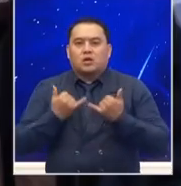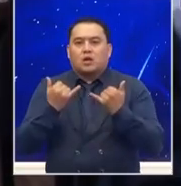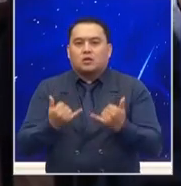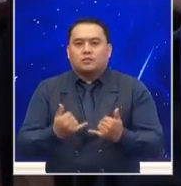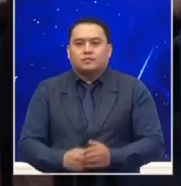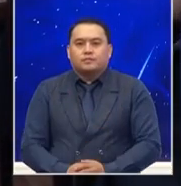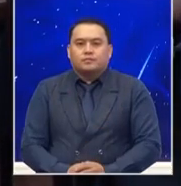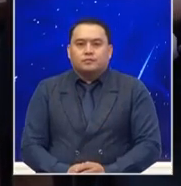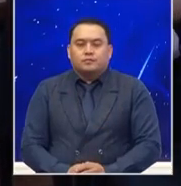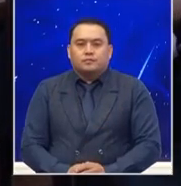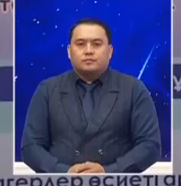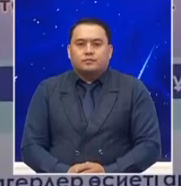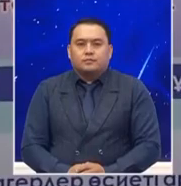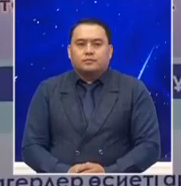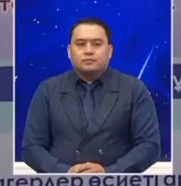арнаған.